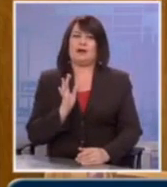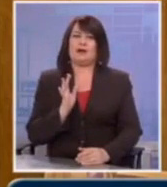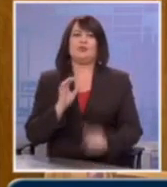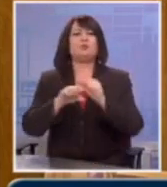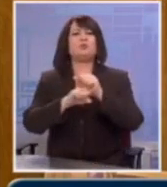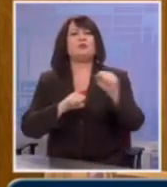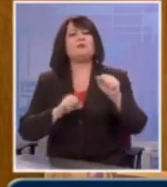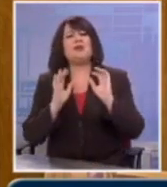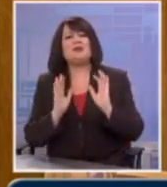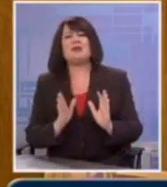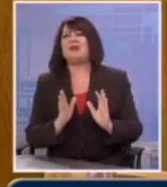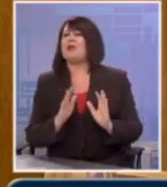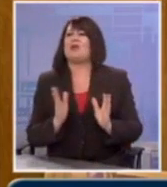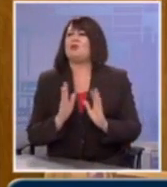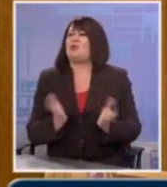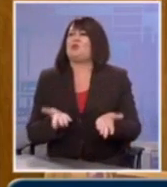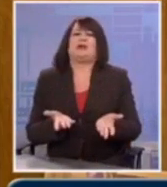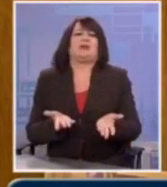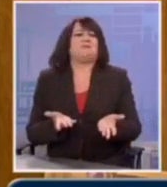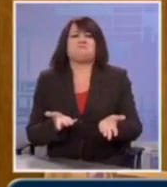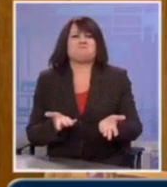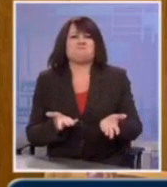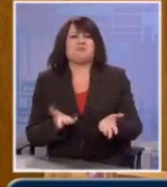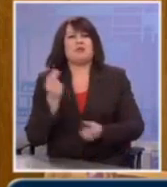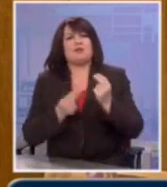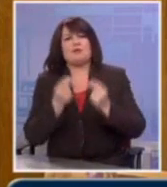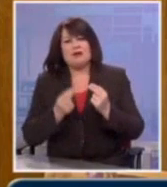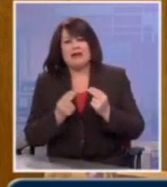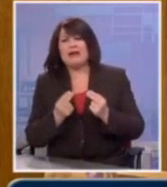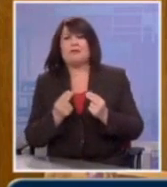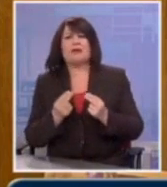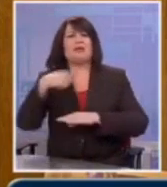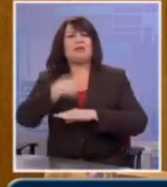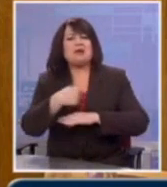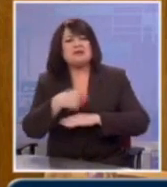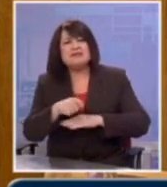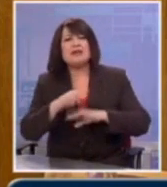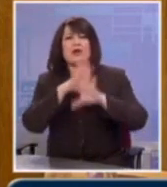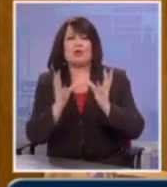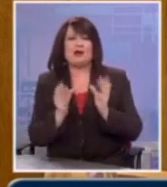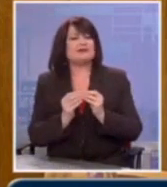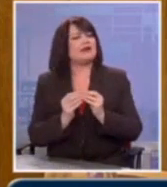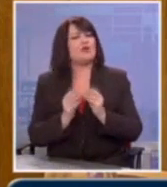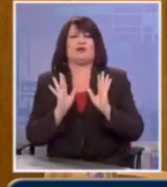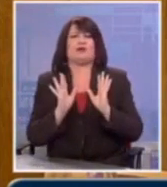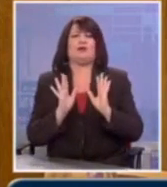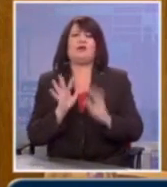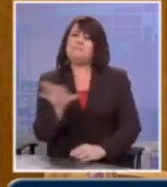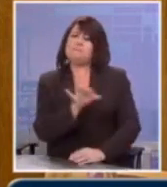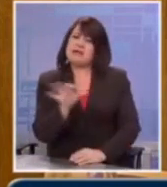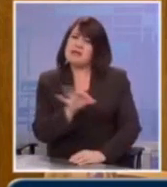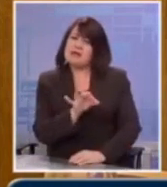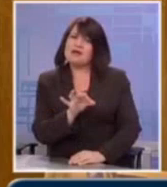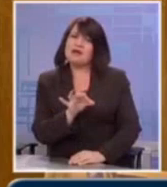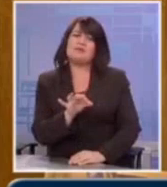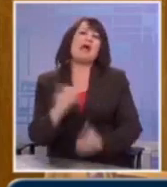πτυχία ούτε ανθρώπους οι οποίοι είχαν προβλήματα με δικαστήρια καταλαβαίνετε τι χαρακτήρα πήραμε αυτούς